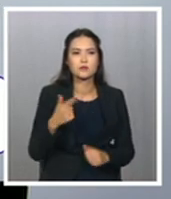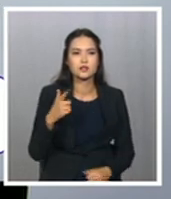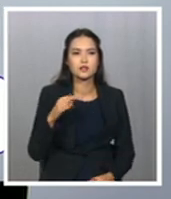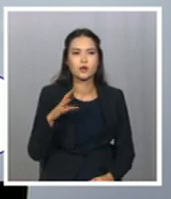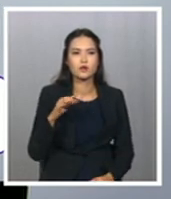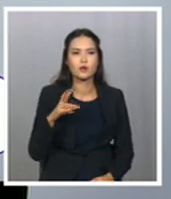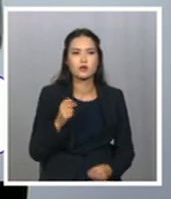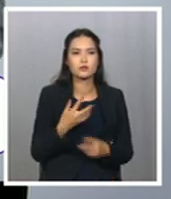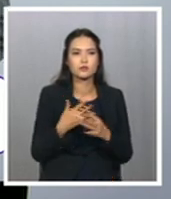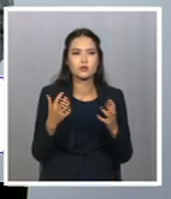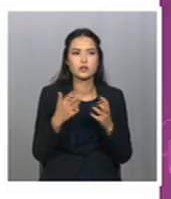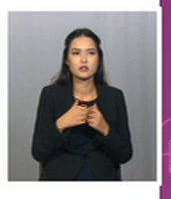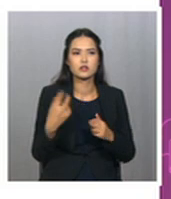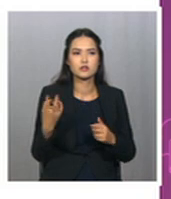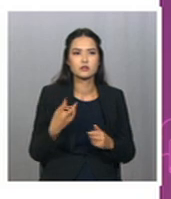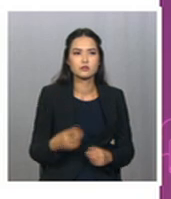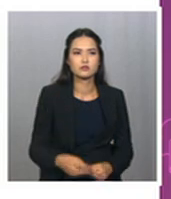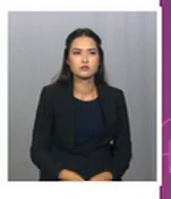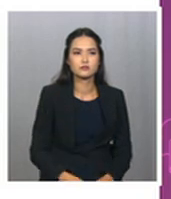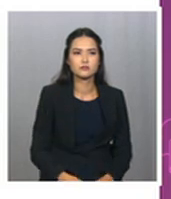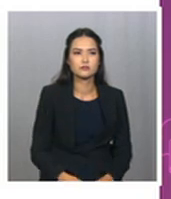түрін анықтаңыз.